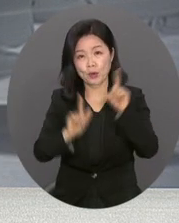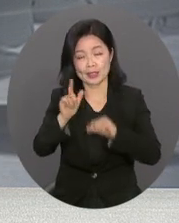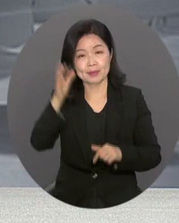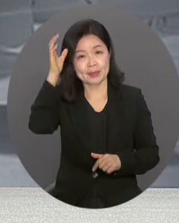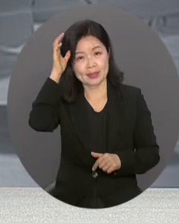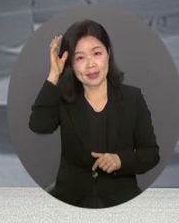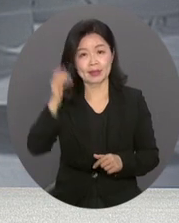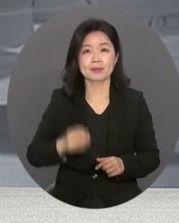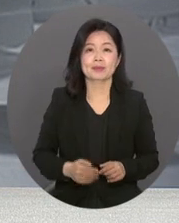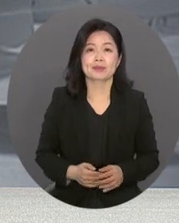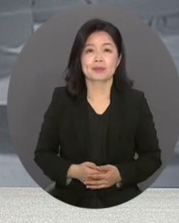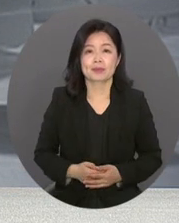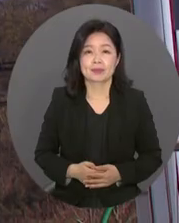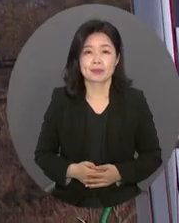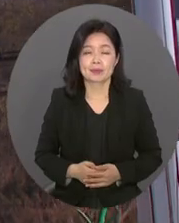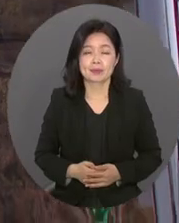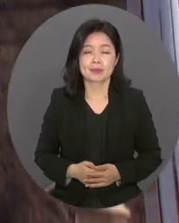기자가 보도합니다.